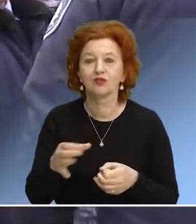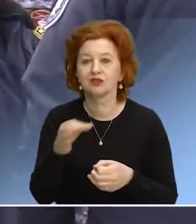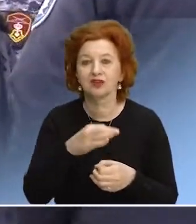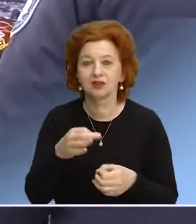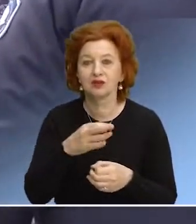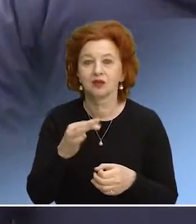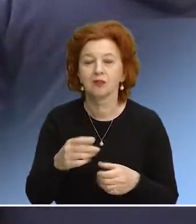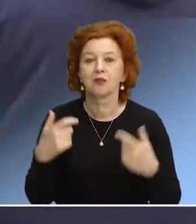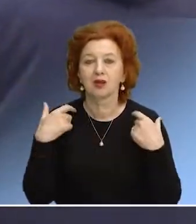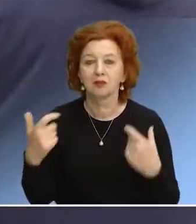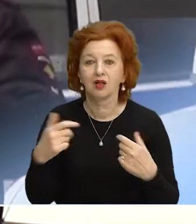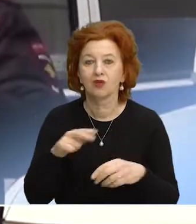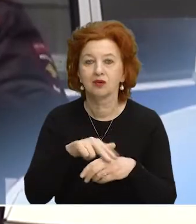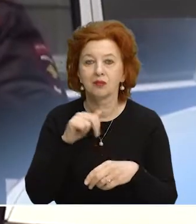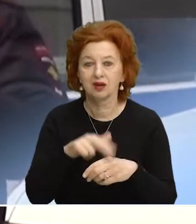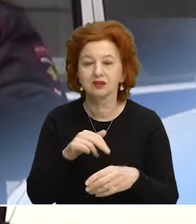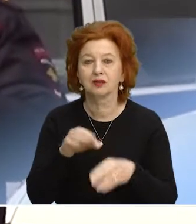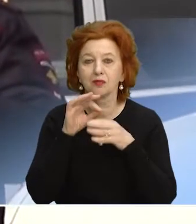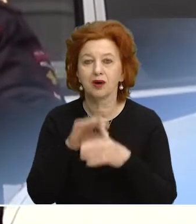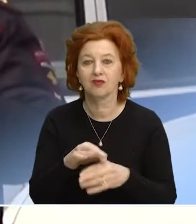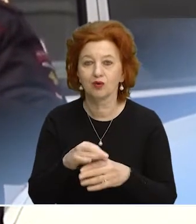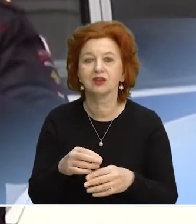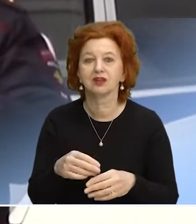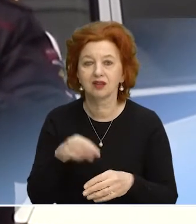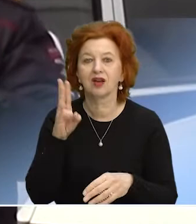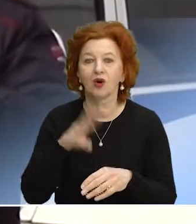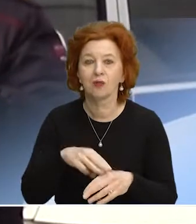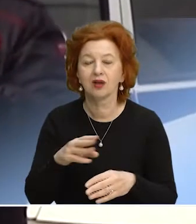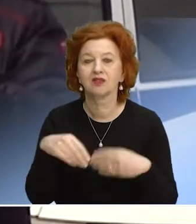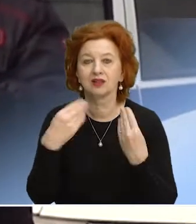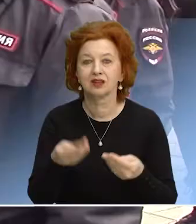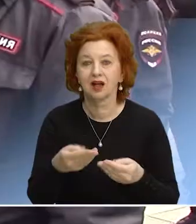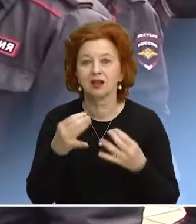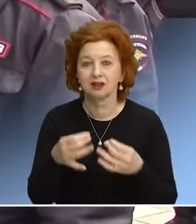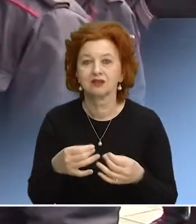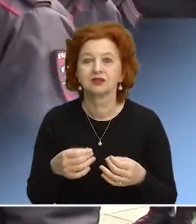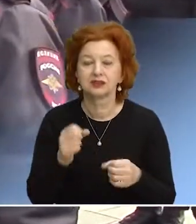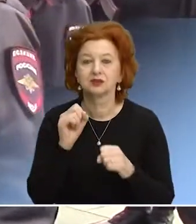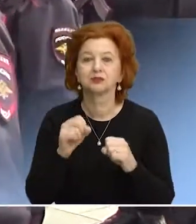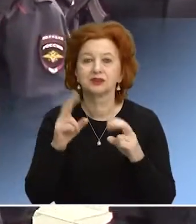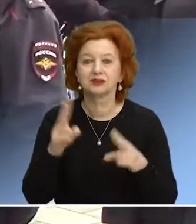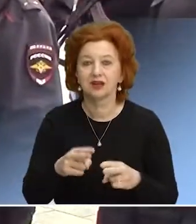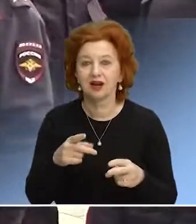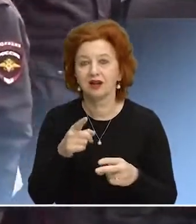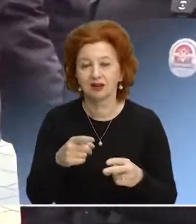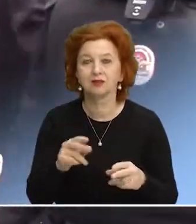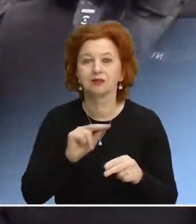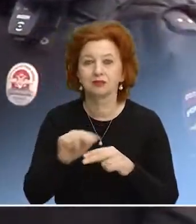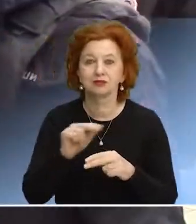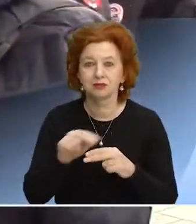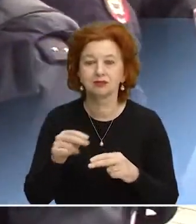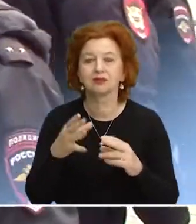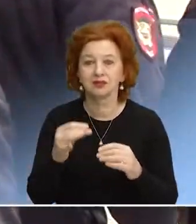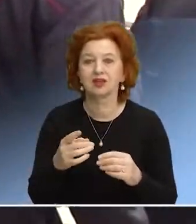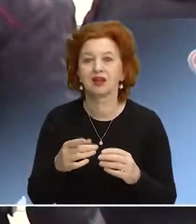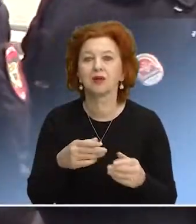городу Ростову-на-Дону, подполковник полиции Николай Макроусов, дал команду руководителям подразделений провести проверку соблюдения